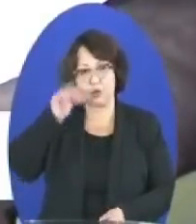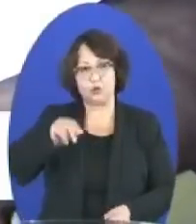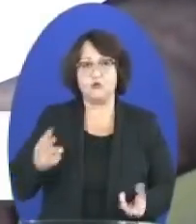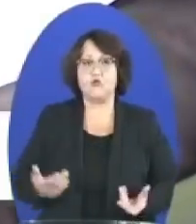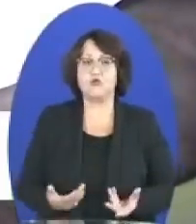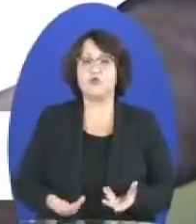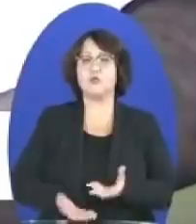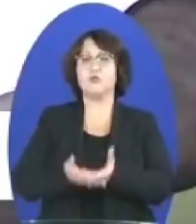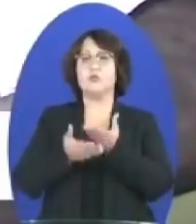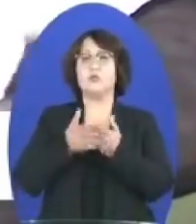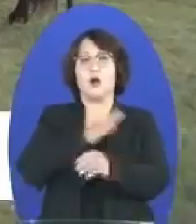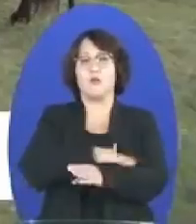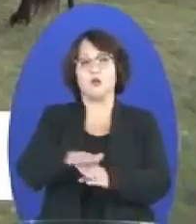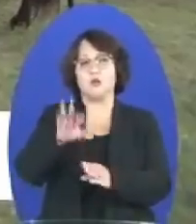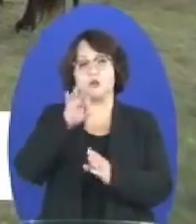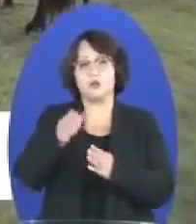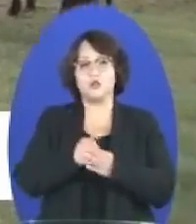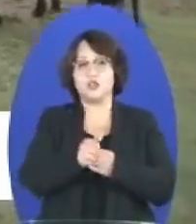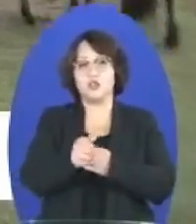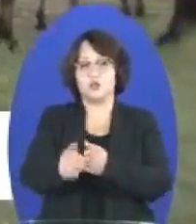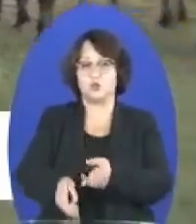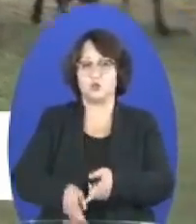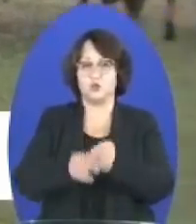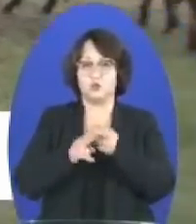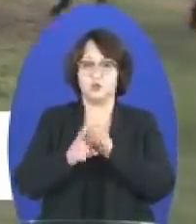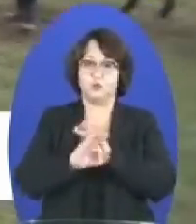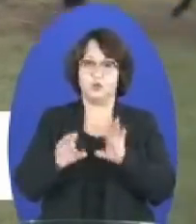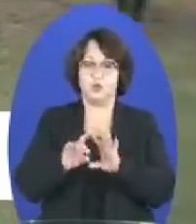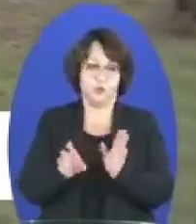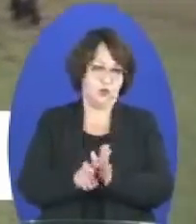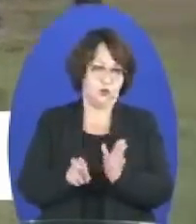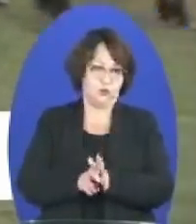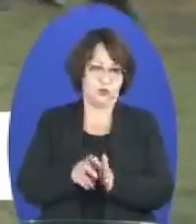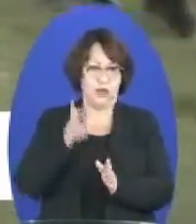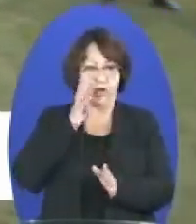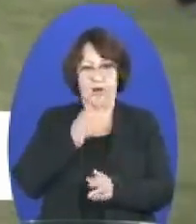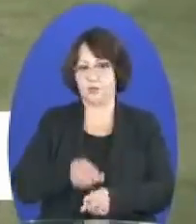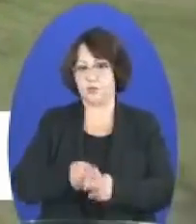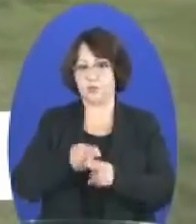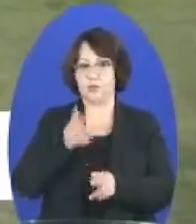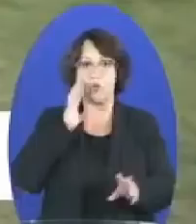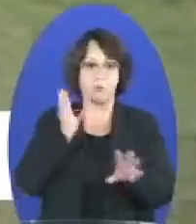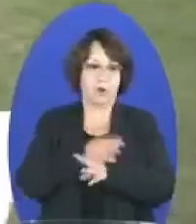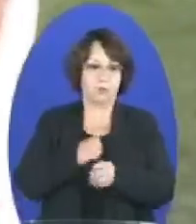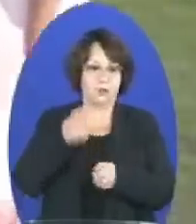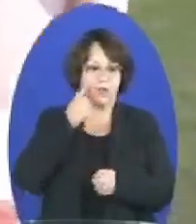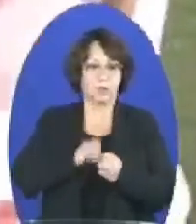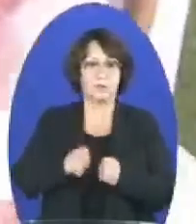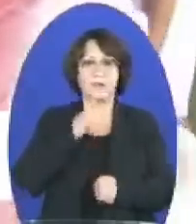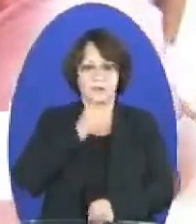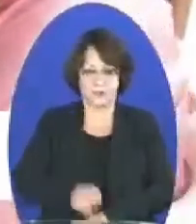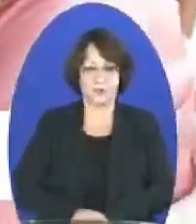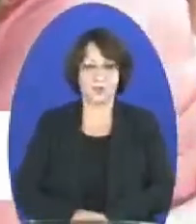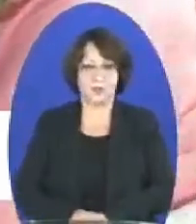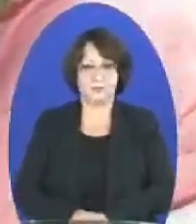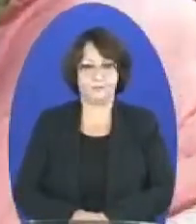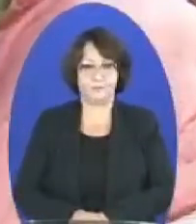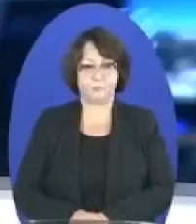ажил амьдралын замд нь чиглүүлж өгөхөөс эхлээд бүхий л боломжоор туслана гэж аяныг санаачлагчид хэлж байна.